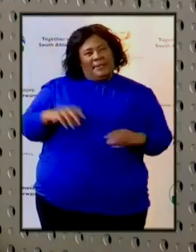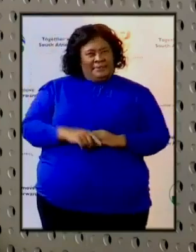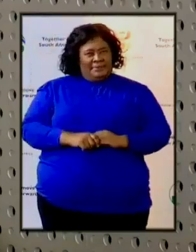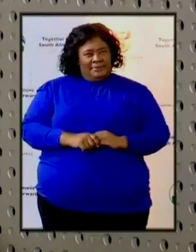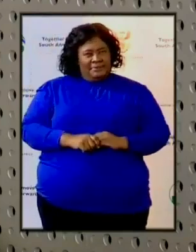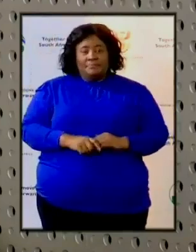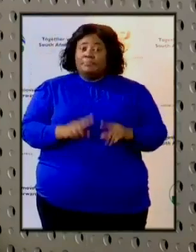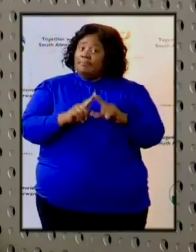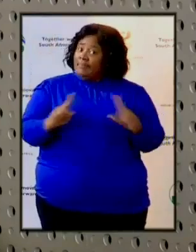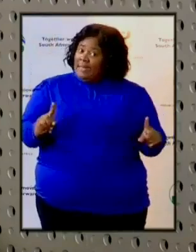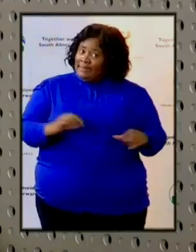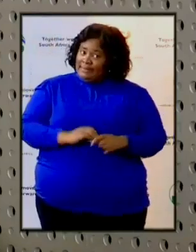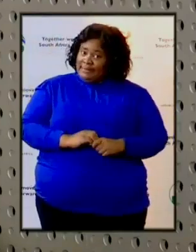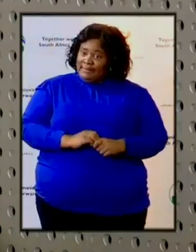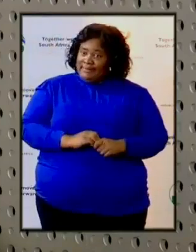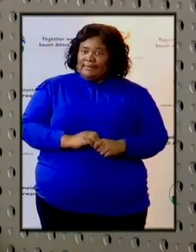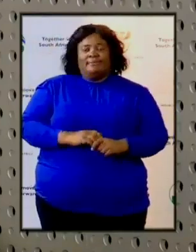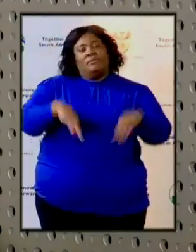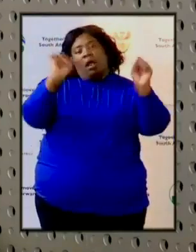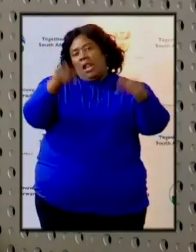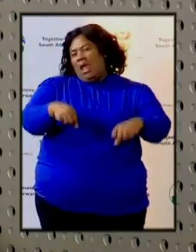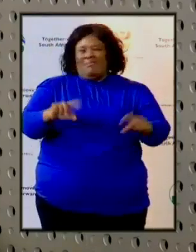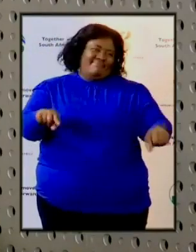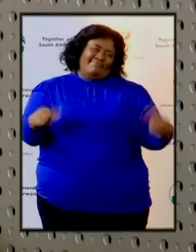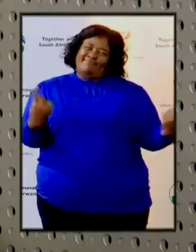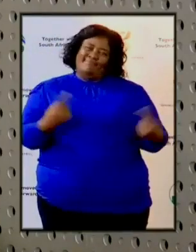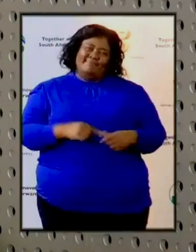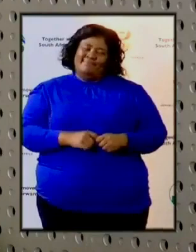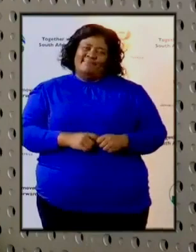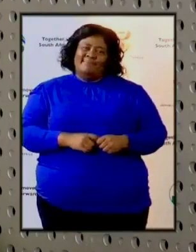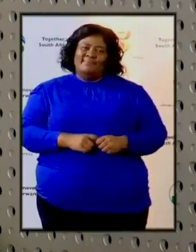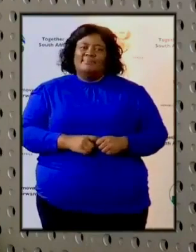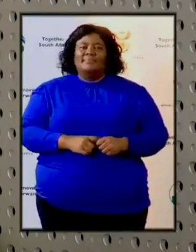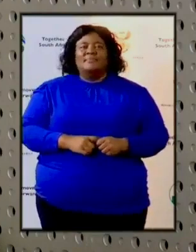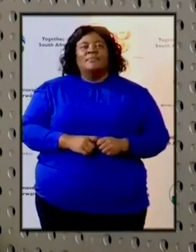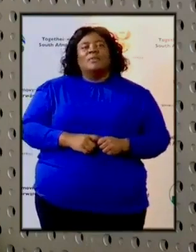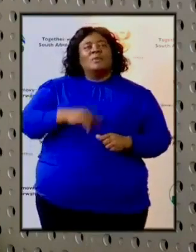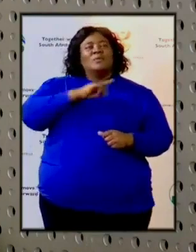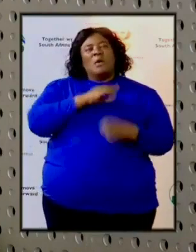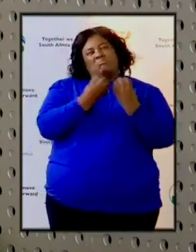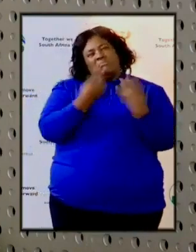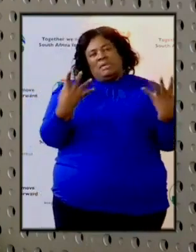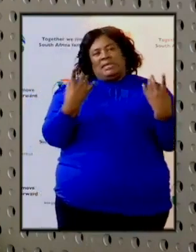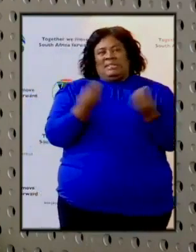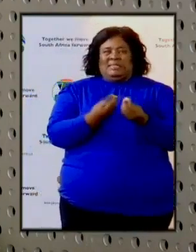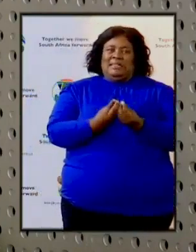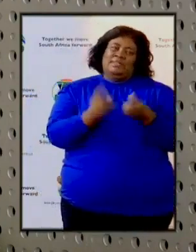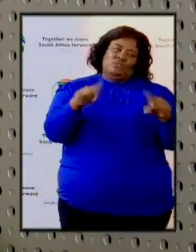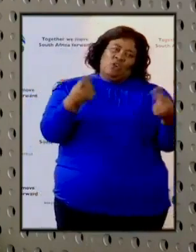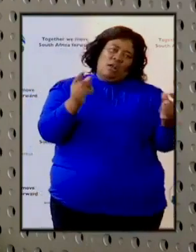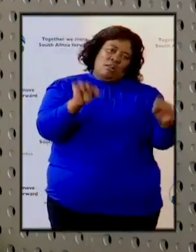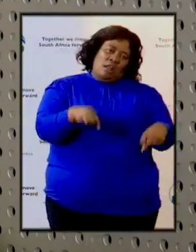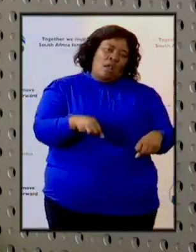But asikwazi ukukuvumela. Ziningi into ezinjengalezo singakwazi ukuyivumela ngoba